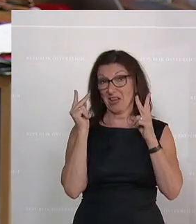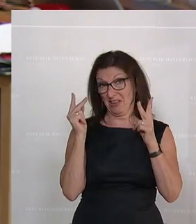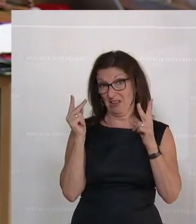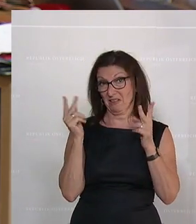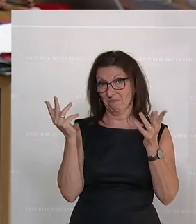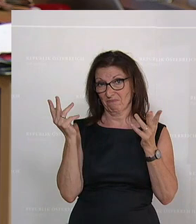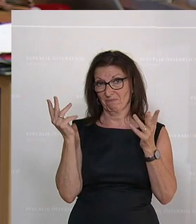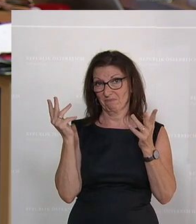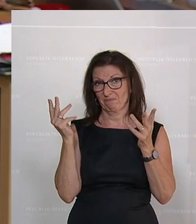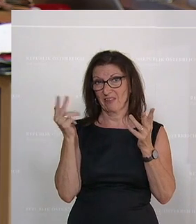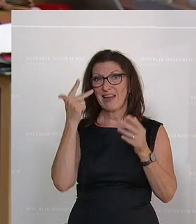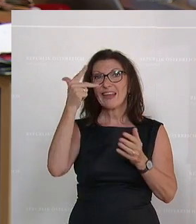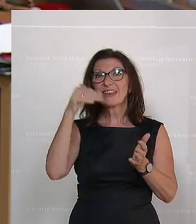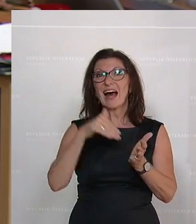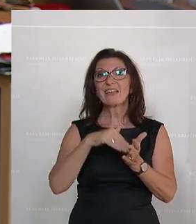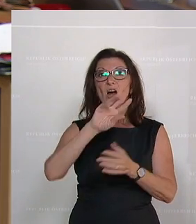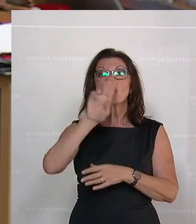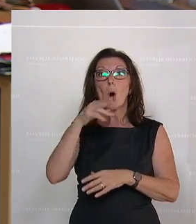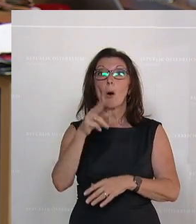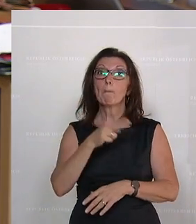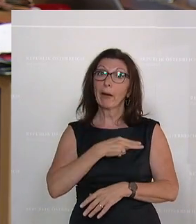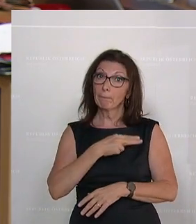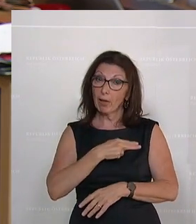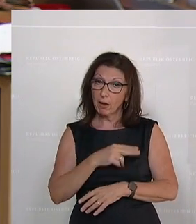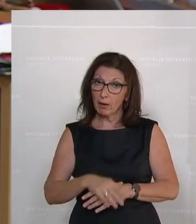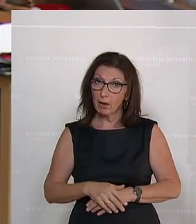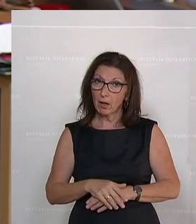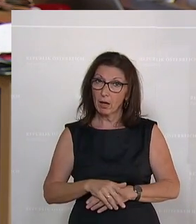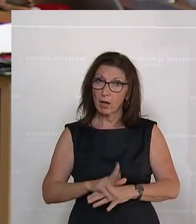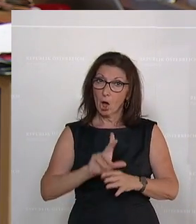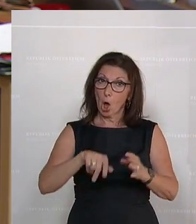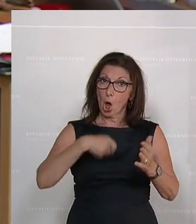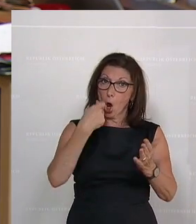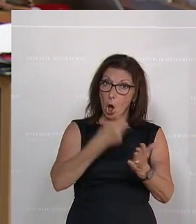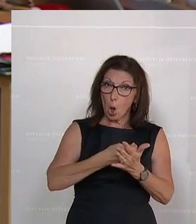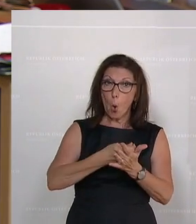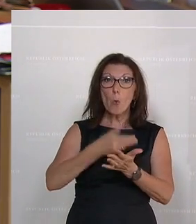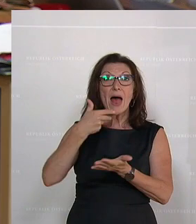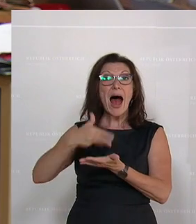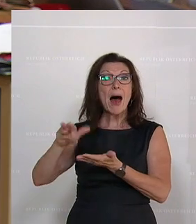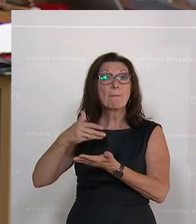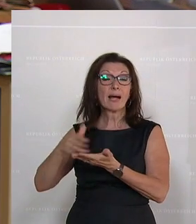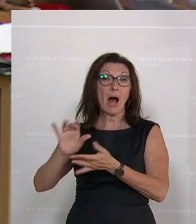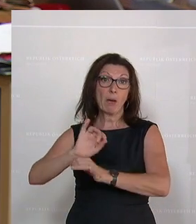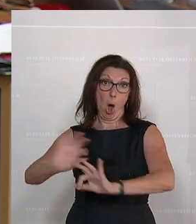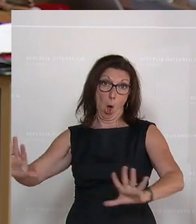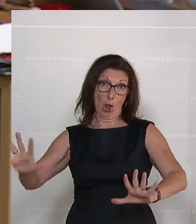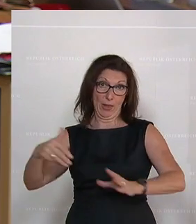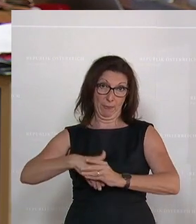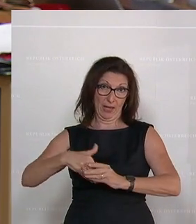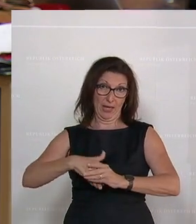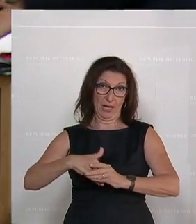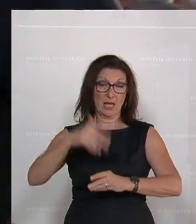die 3000 euro prämie lohn und abgabenfrei auszahlen können 1000 euro davon sind